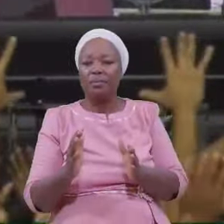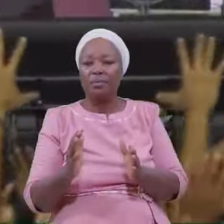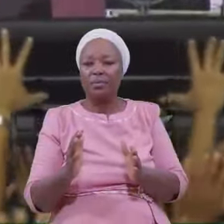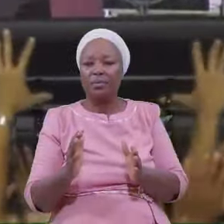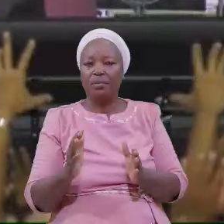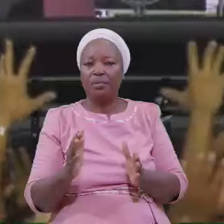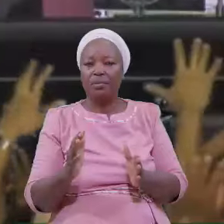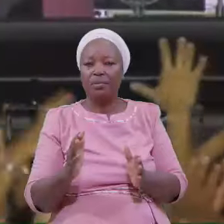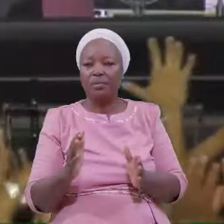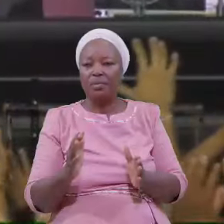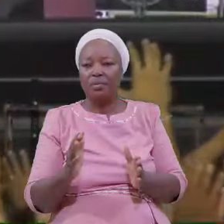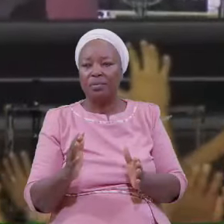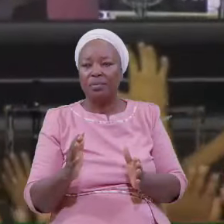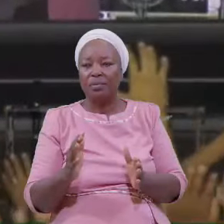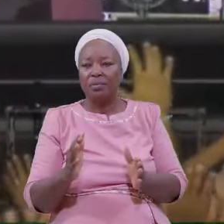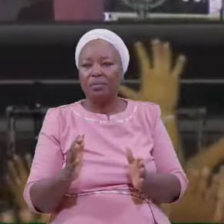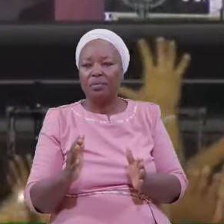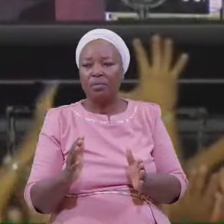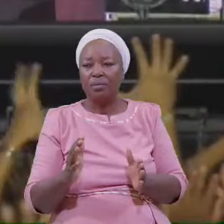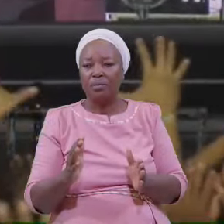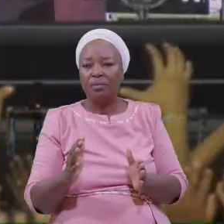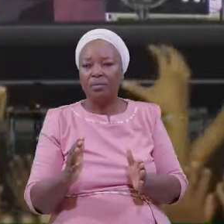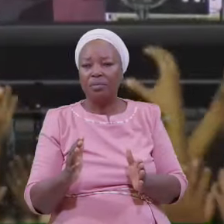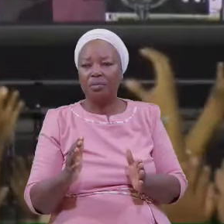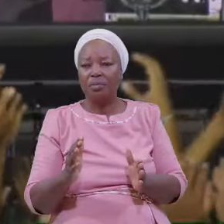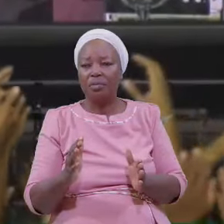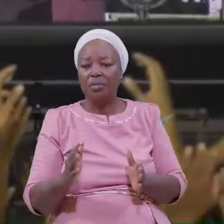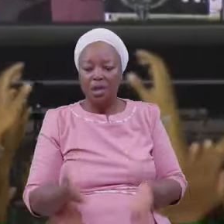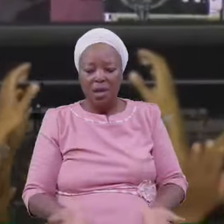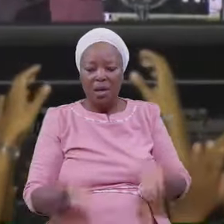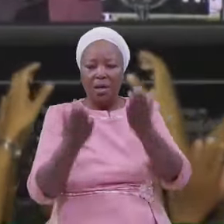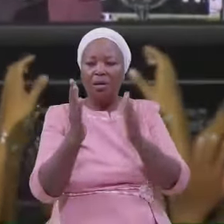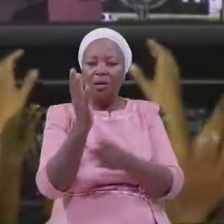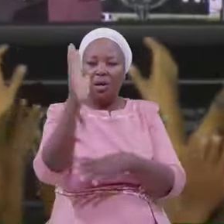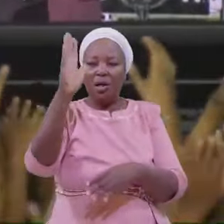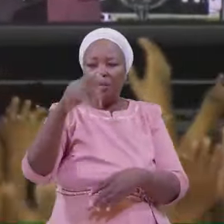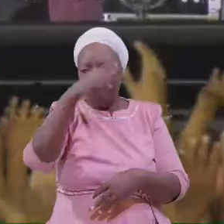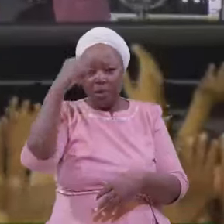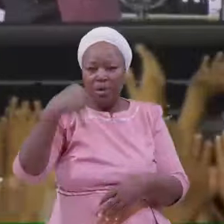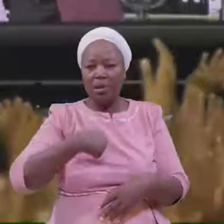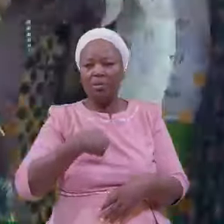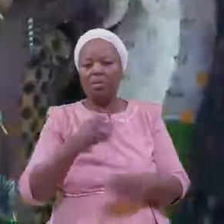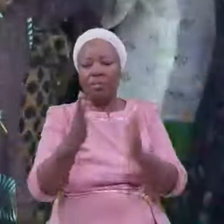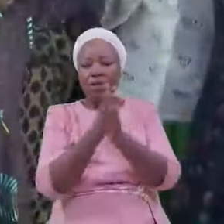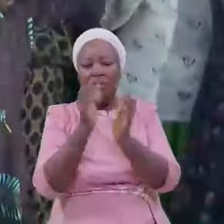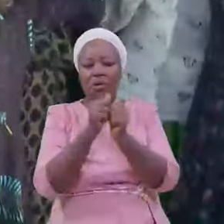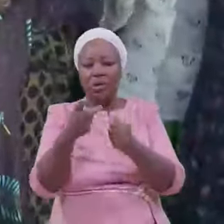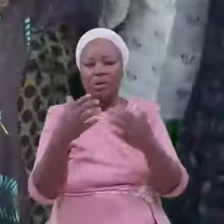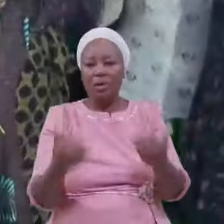ay niyayakap mo ang tagapagligtas. Raise up your hand now and pray with me. Itaas niyo lahat ng